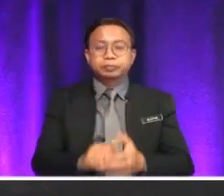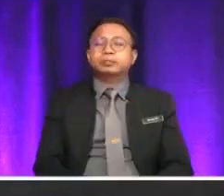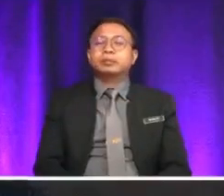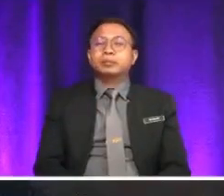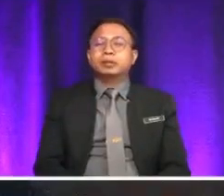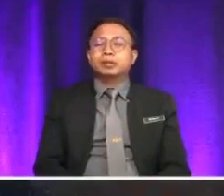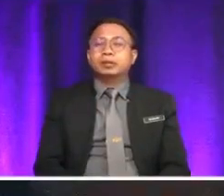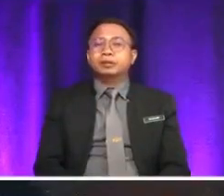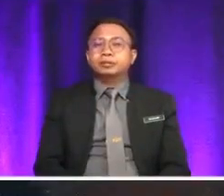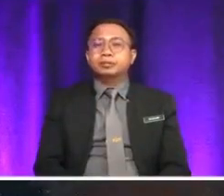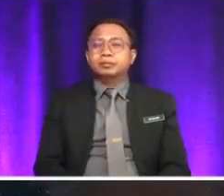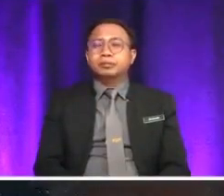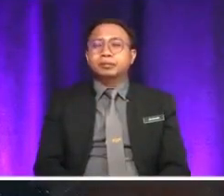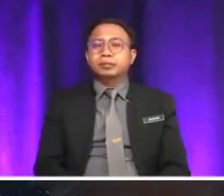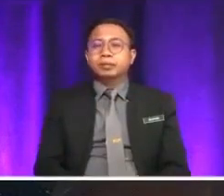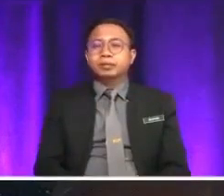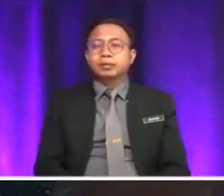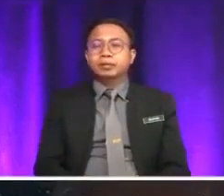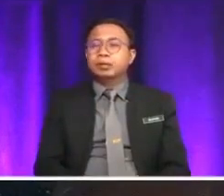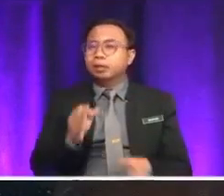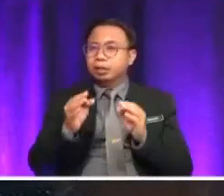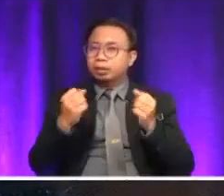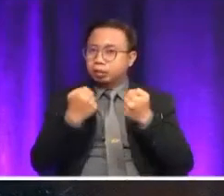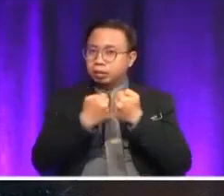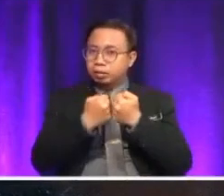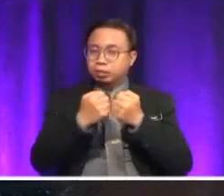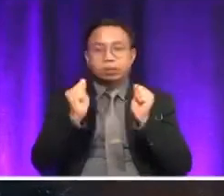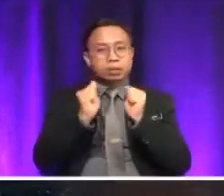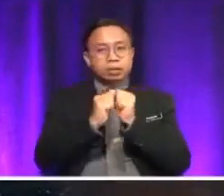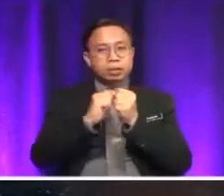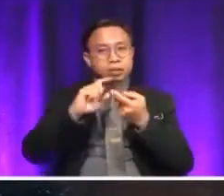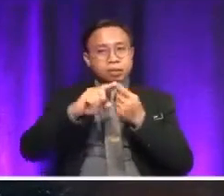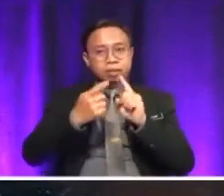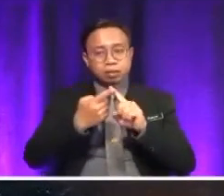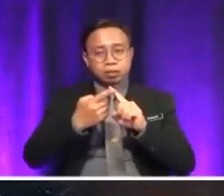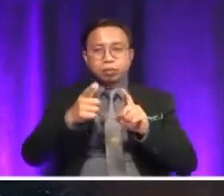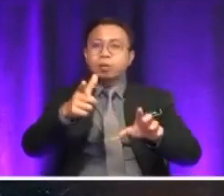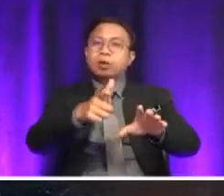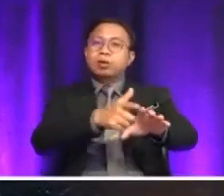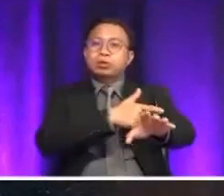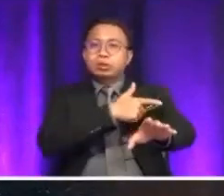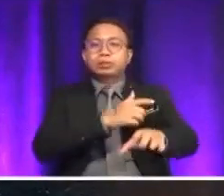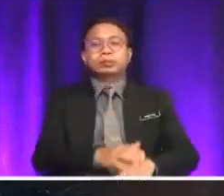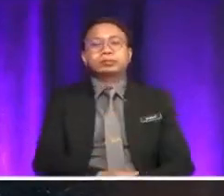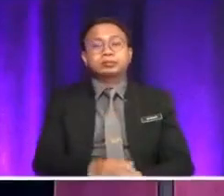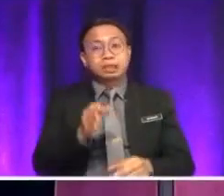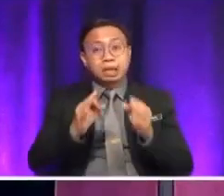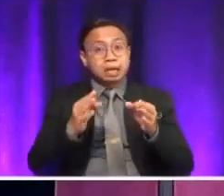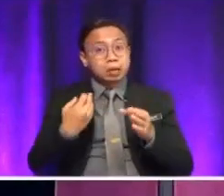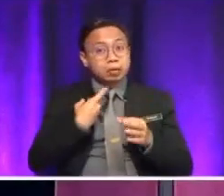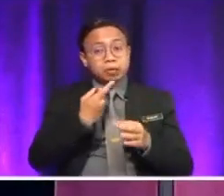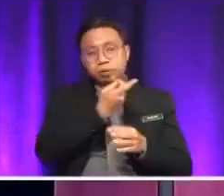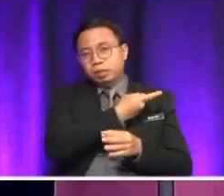Itu yang imam buat, cikgu. Jadi kalau bergaduh dengan kawan ni, dia kadang berpanjangan. So kalau macam kita nak